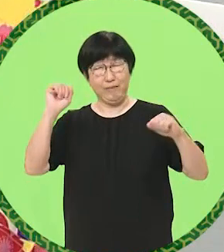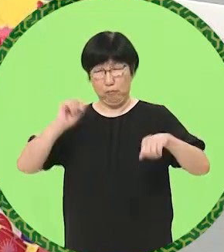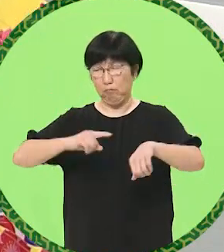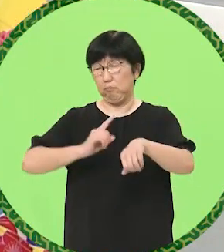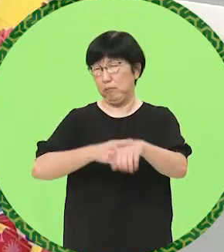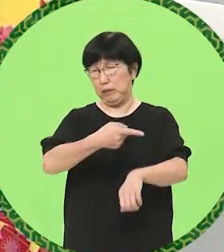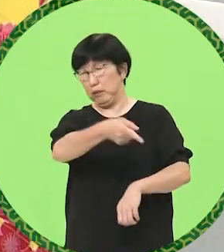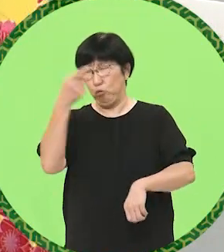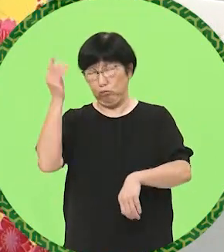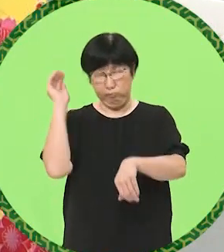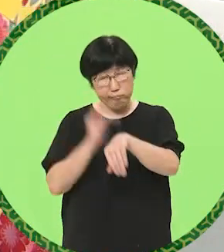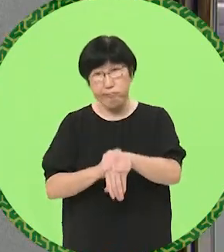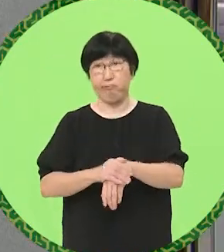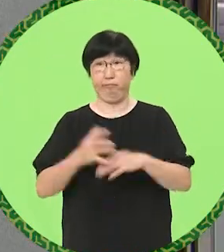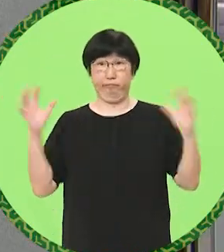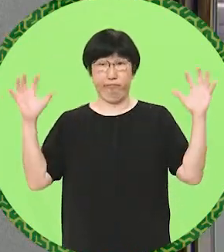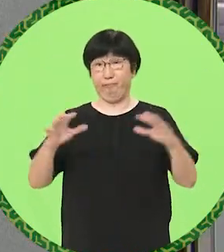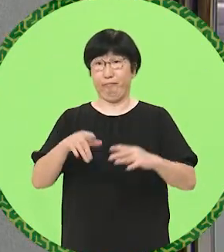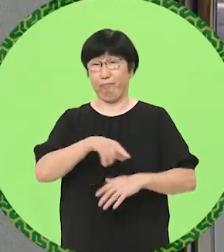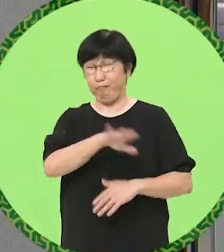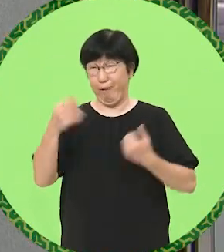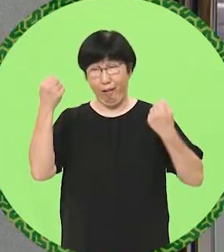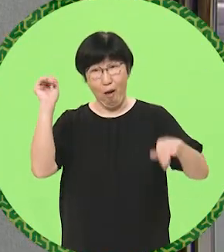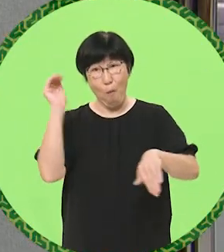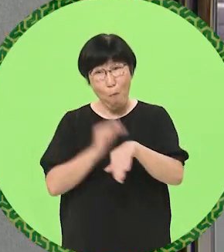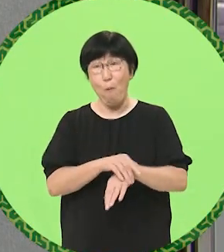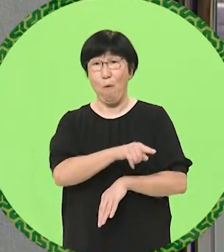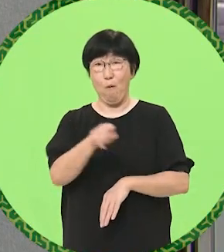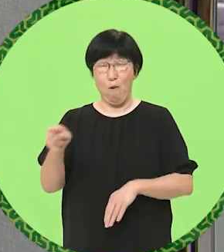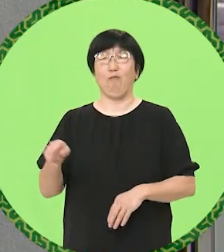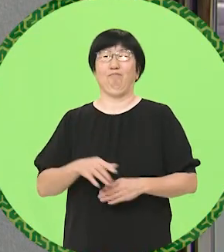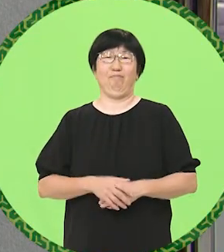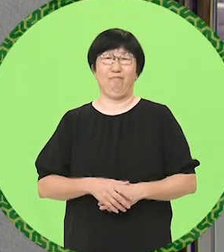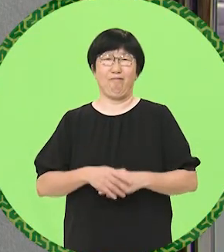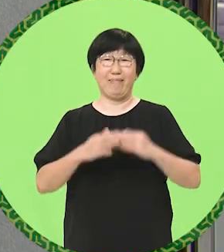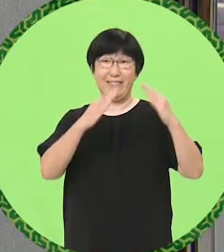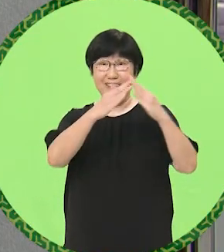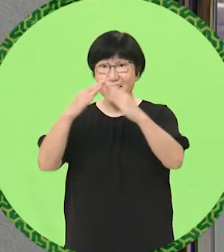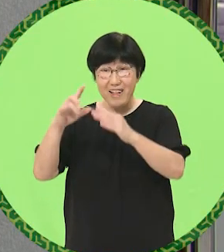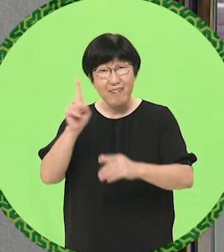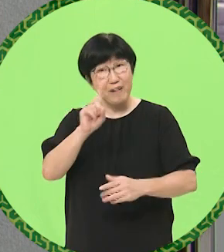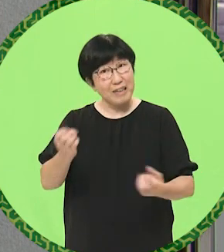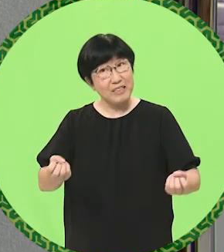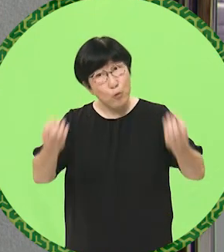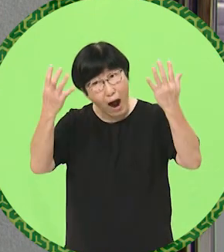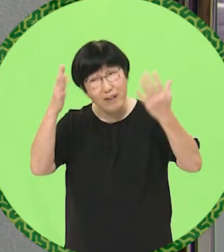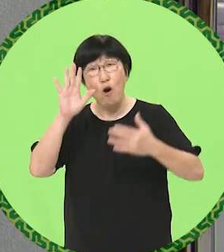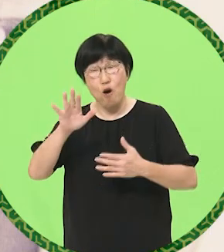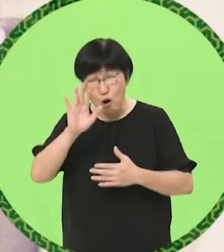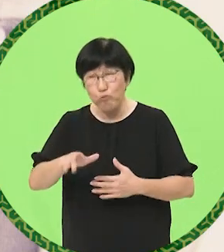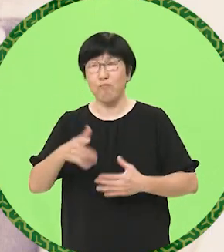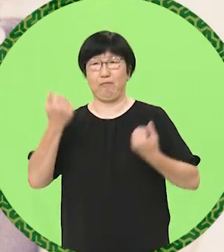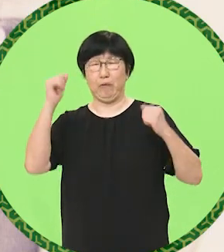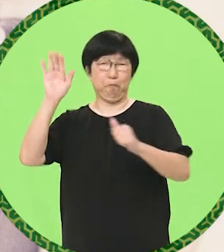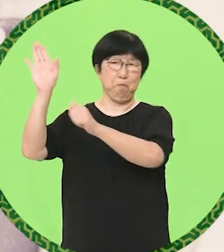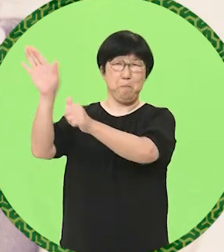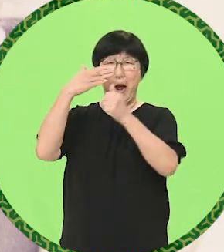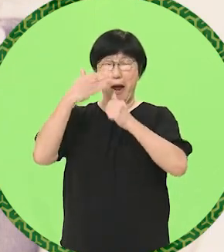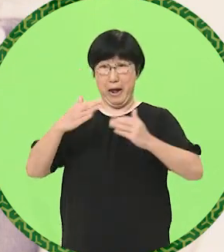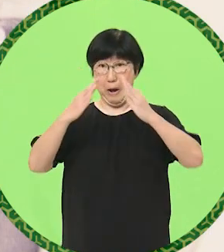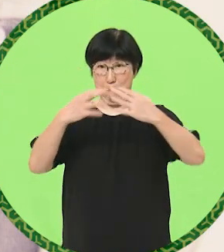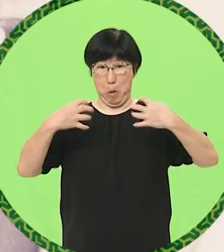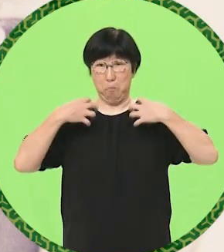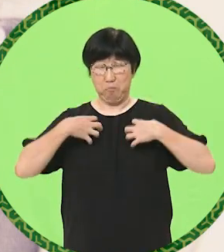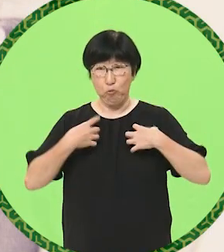芸者が一流だった証です。みんな芸ができるんです。各家に祝い事があると芸者は呼ばれて、紋付きを着ていって